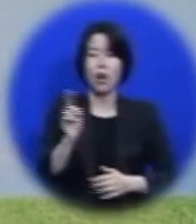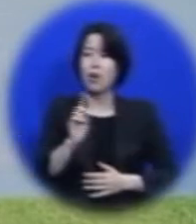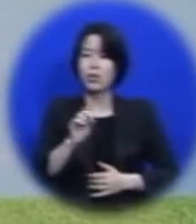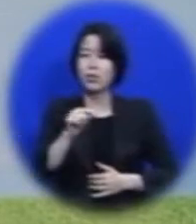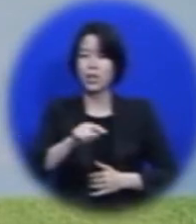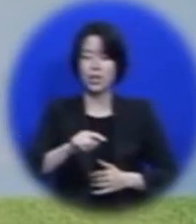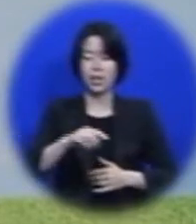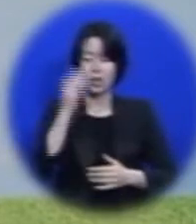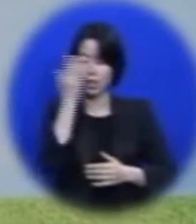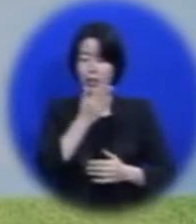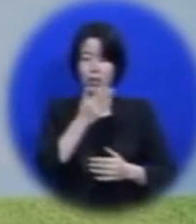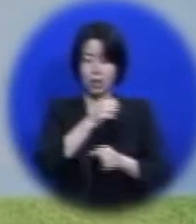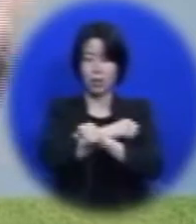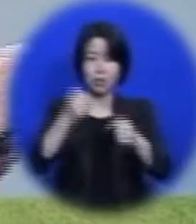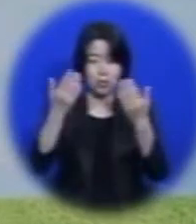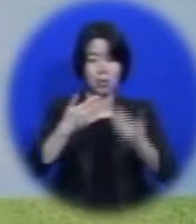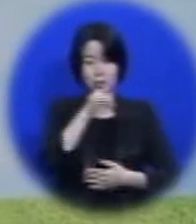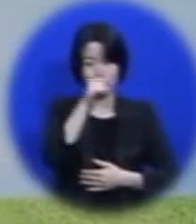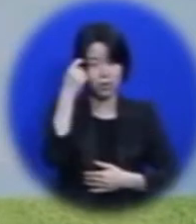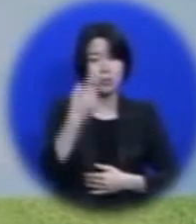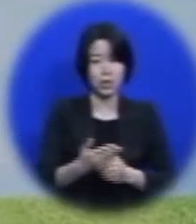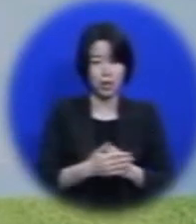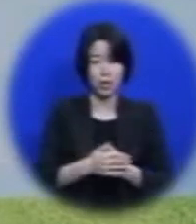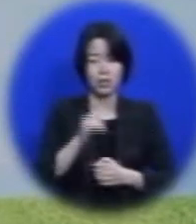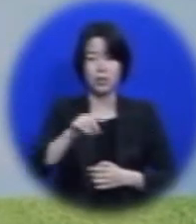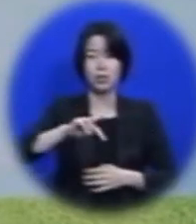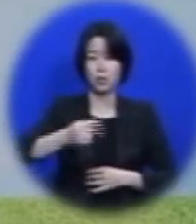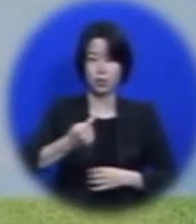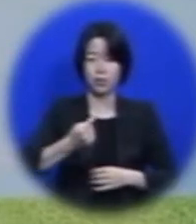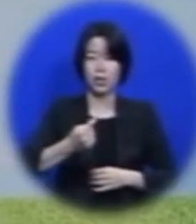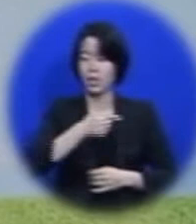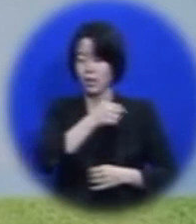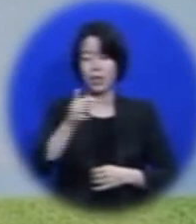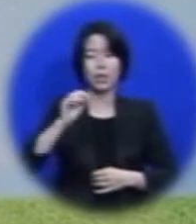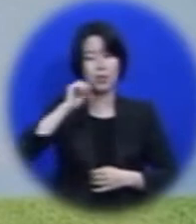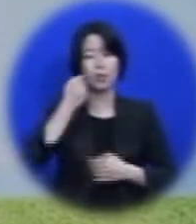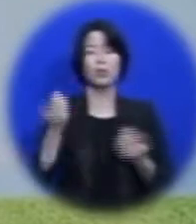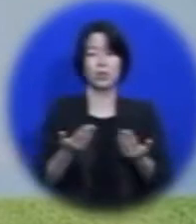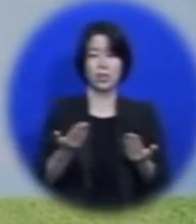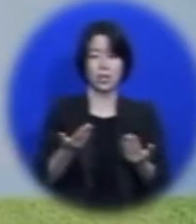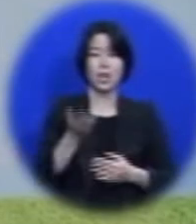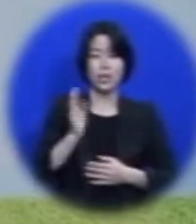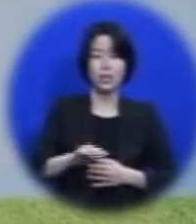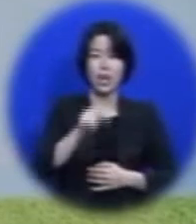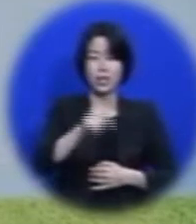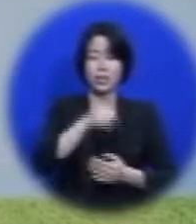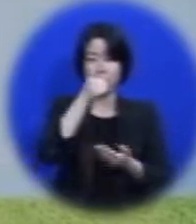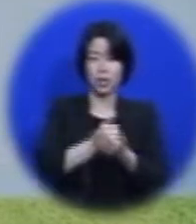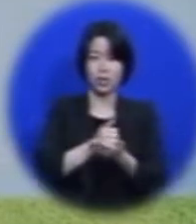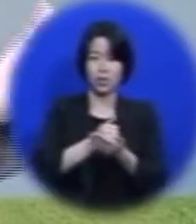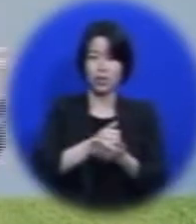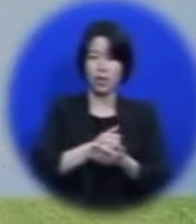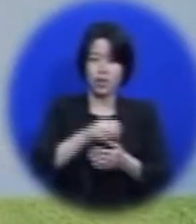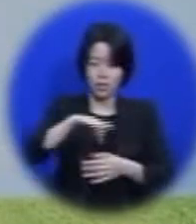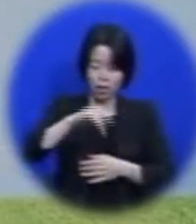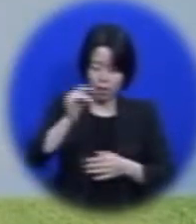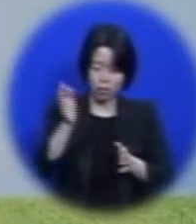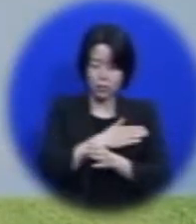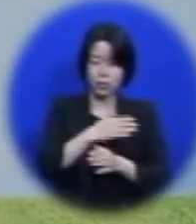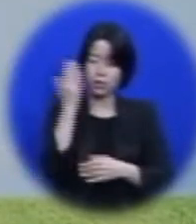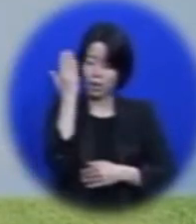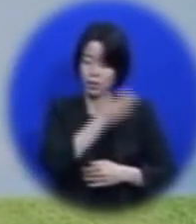있을까? 그것도 대단히 어려운 일이에요. 그런데 다윗은 그 죄를 아예 씻어달라는